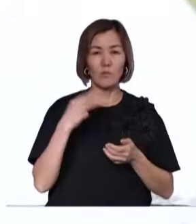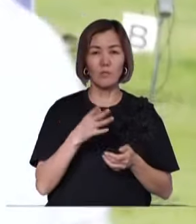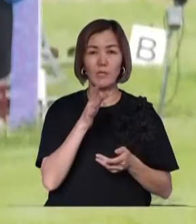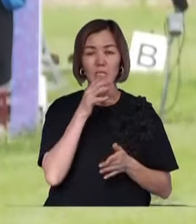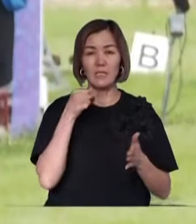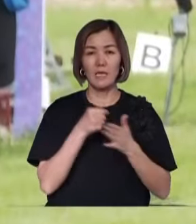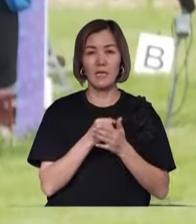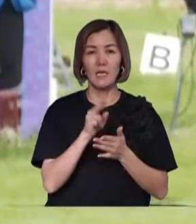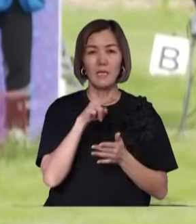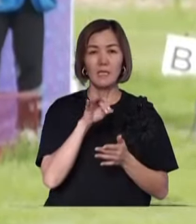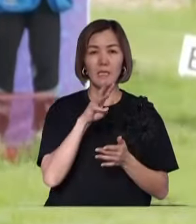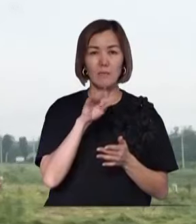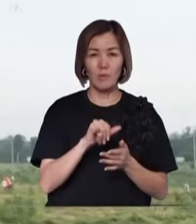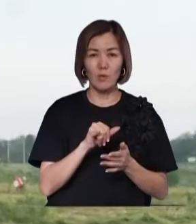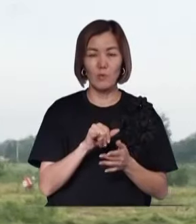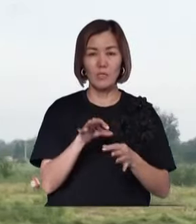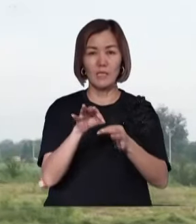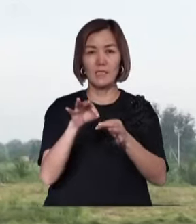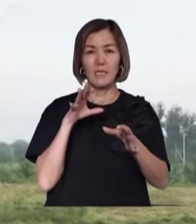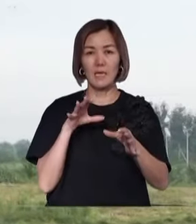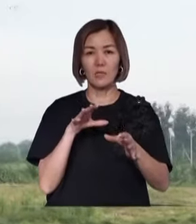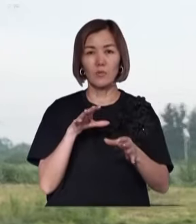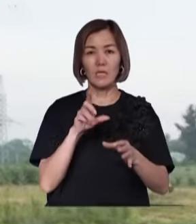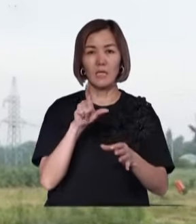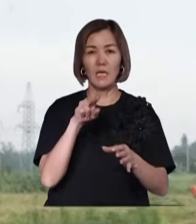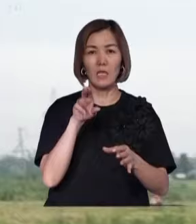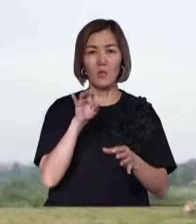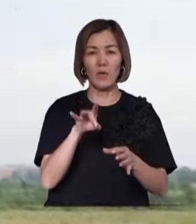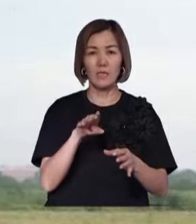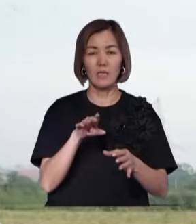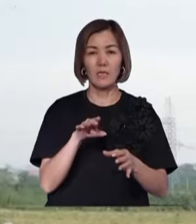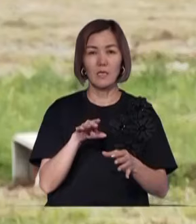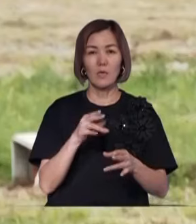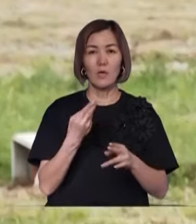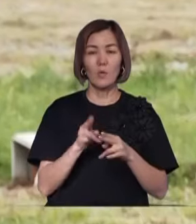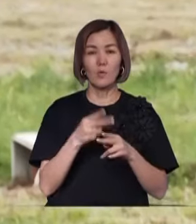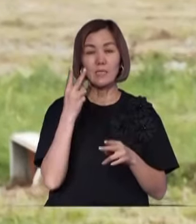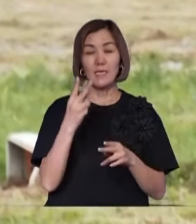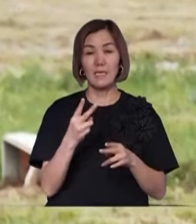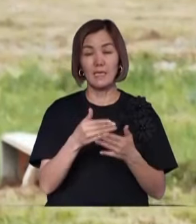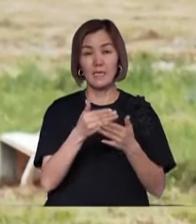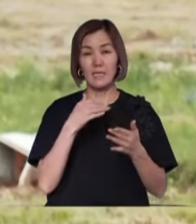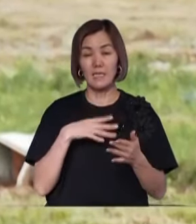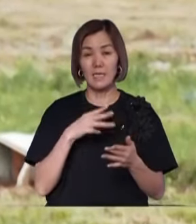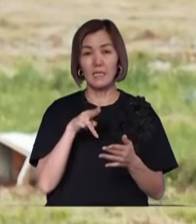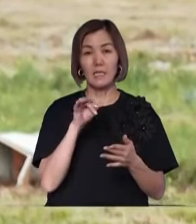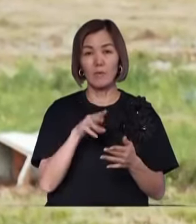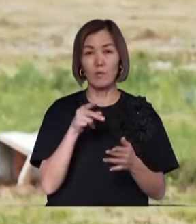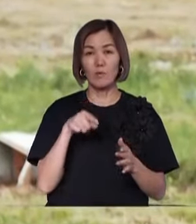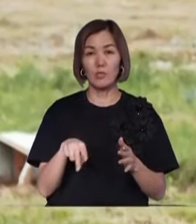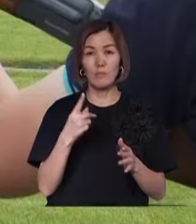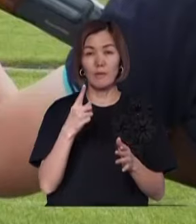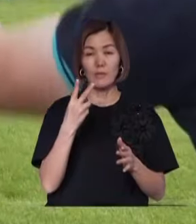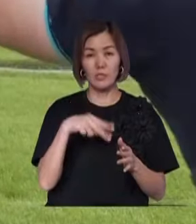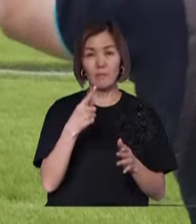күресінен 35 жастағы Демиу Жадраев және садақ атудан 25 жастағы Эдуард Ешенко. Осыған дейін Демиу Жадраев 2021